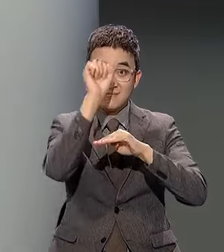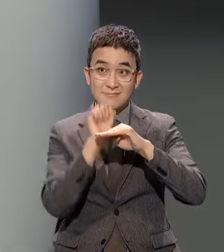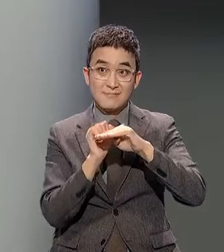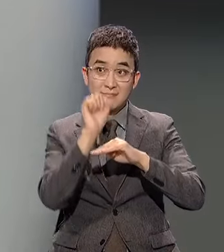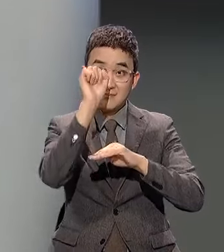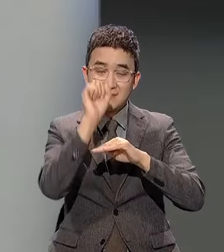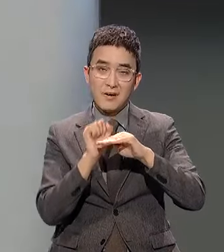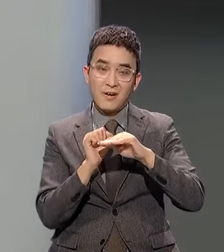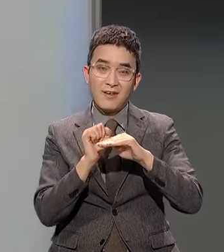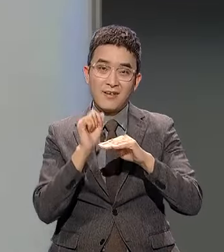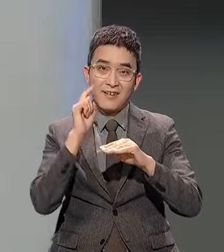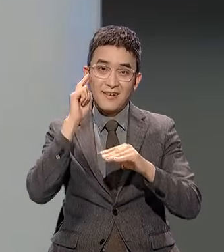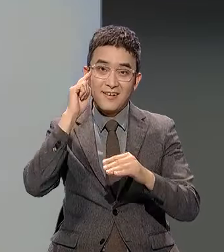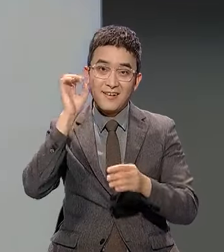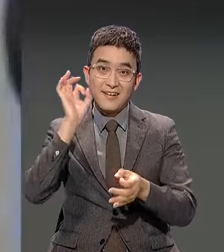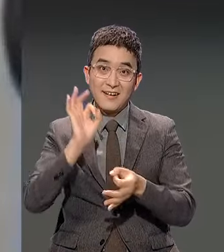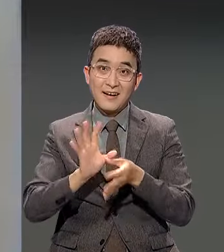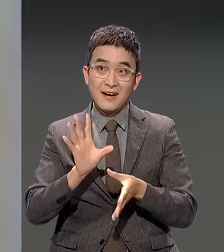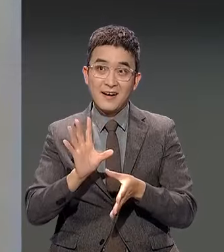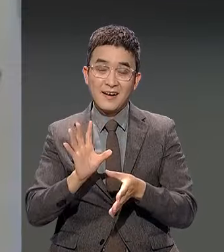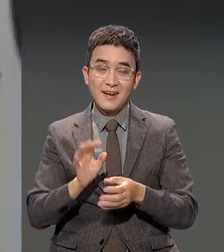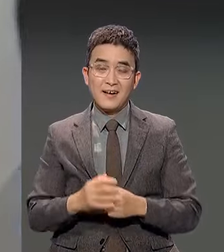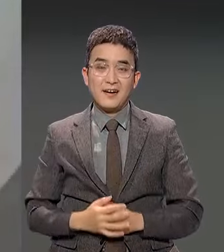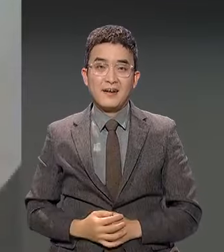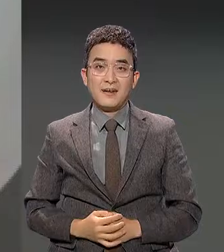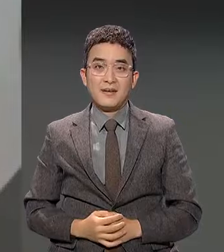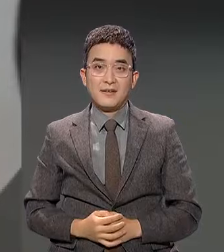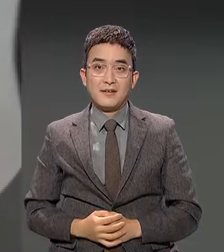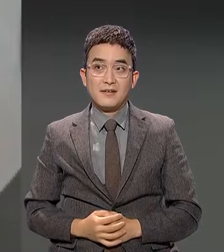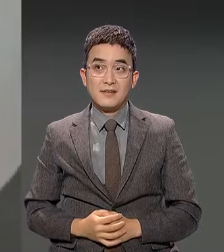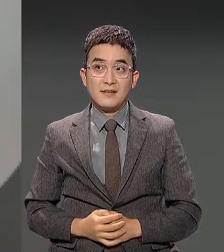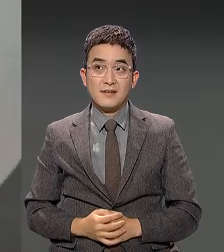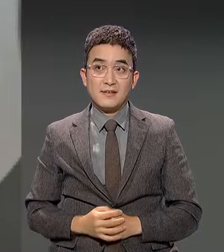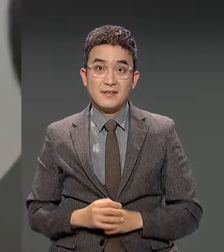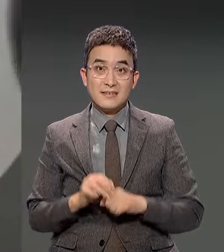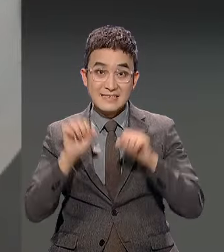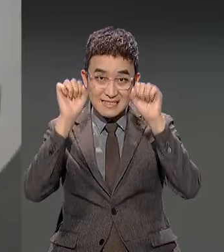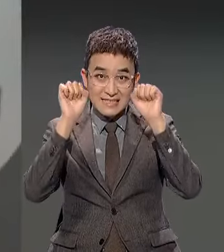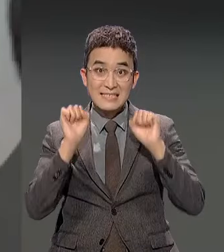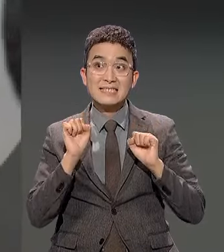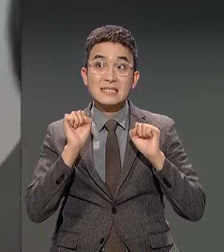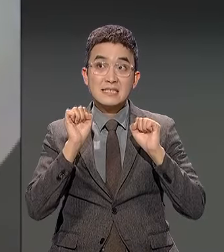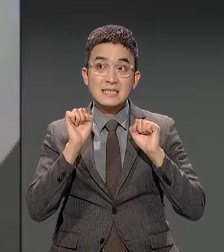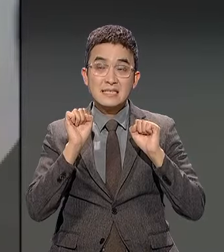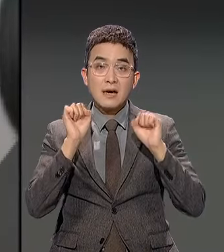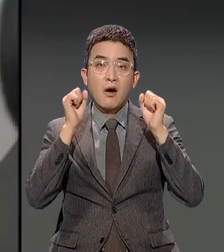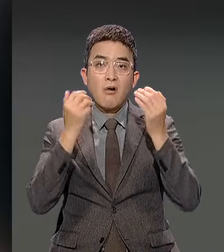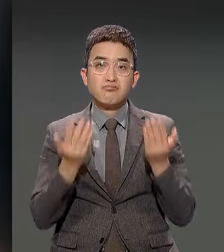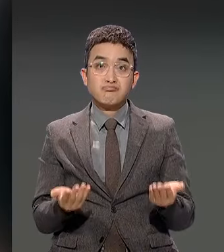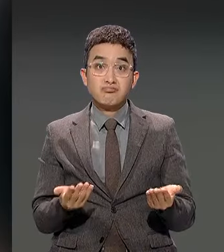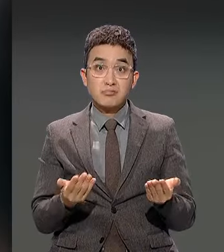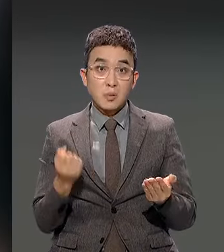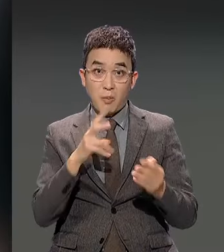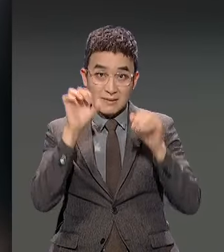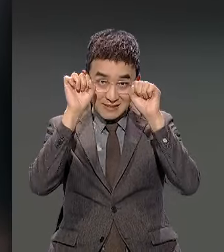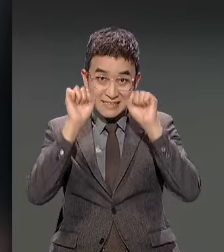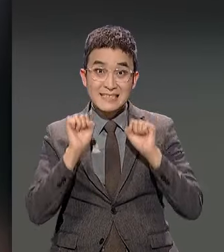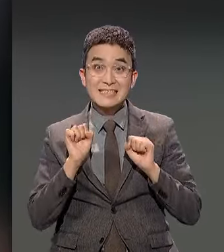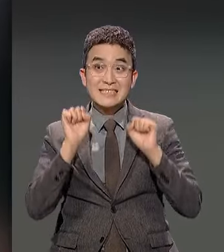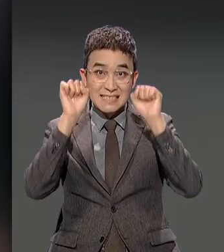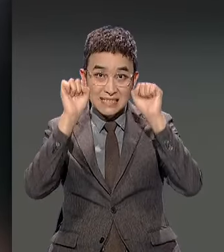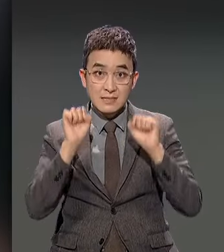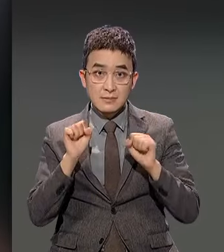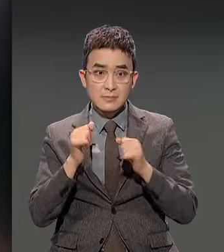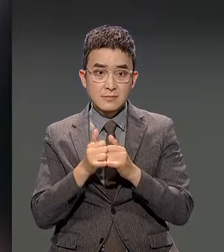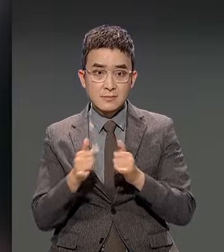내려갔다 기계 체조를 시전하고 있는데요 자 잠시 대롱대롱 매달려서 쉬더니 다시 한번 으차 차차차차 자 주변